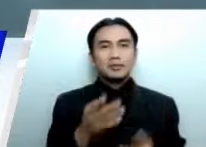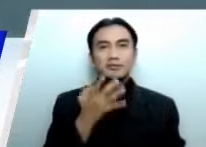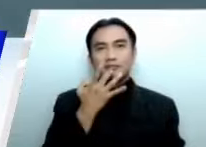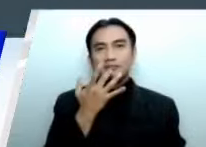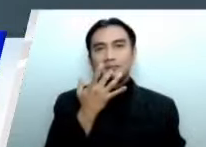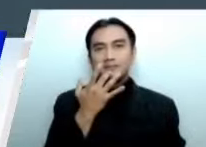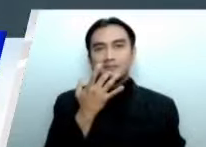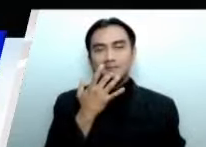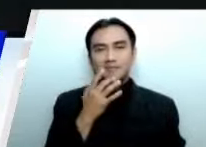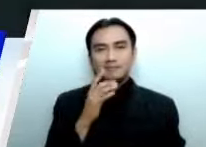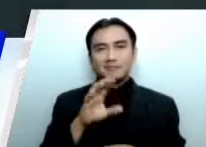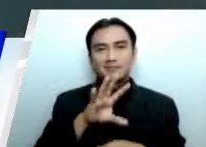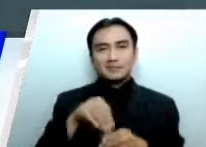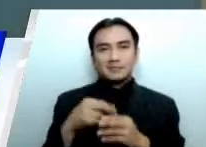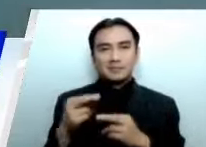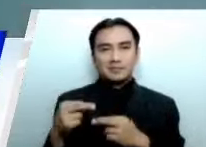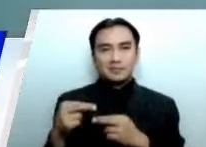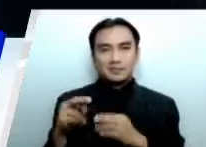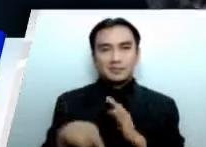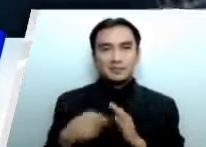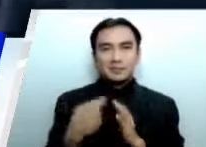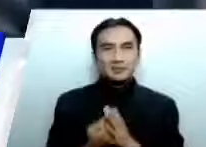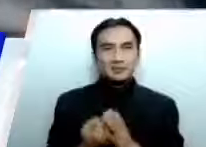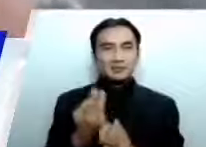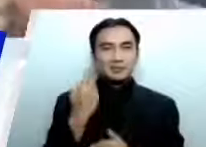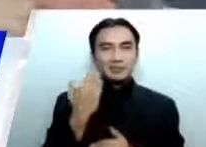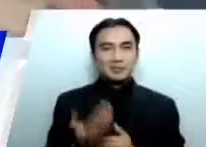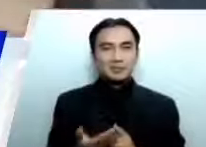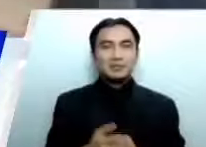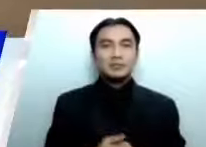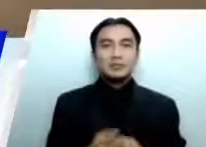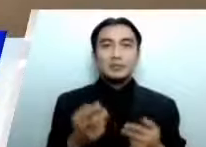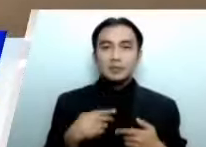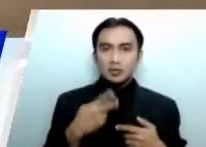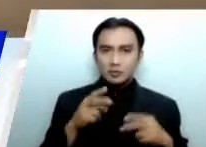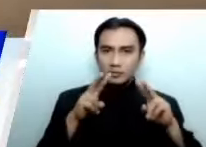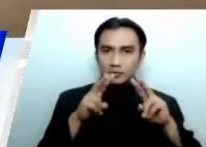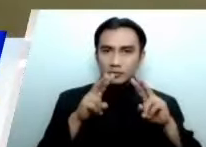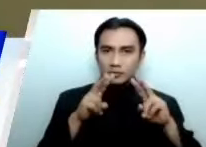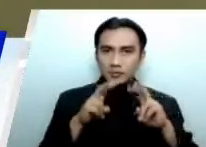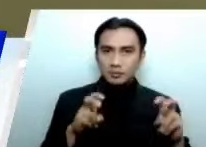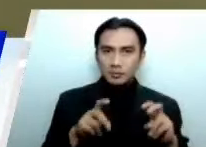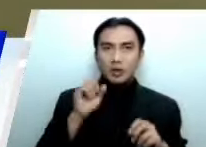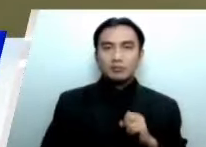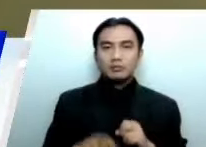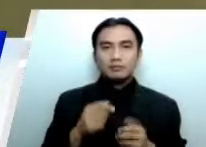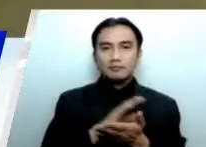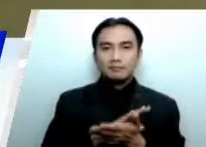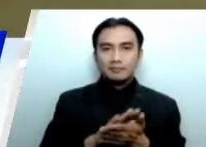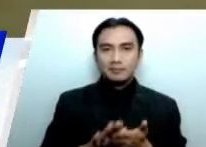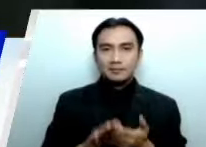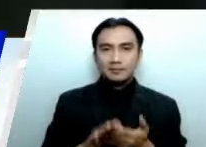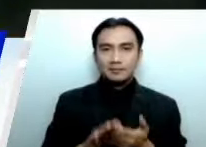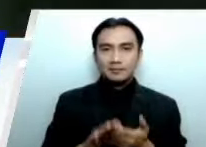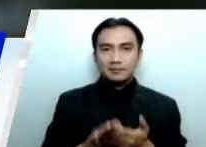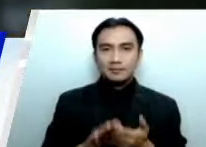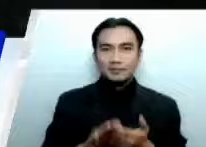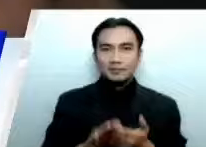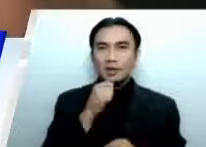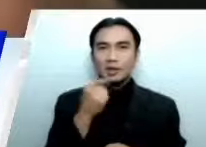Mabusisi at talagang pinag-aralan ang bawat galaw para ligtas ang cast at production team. Pero hindi lang daw ito ang pasabog ng